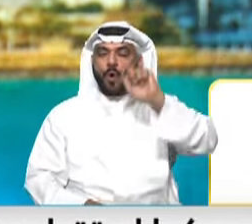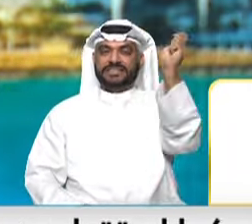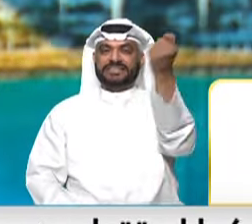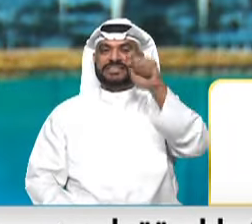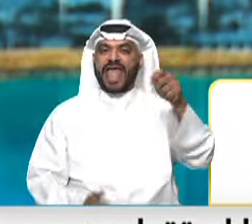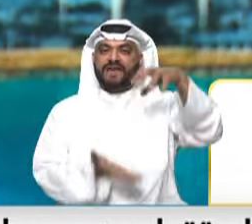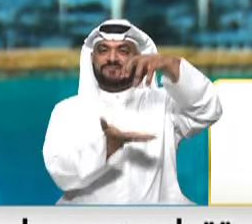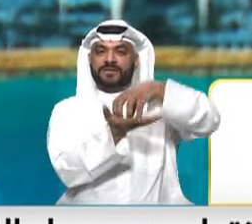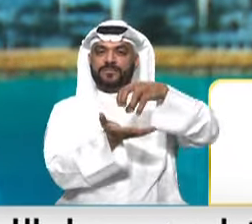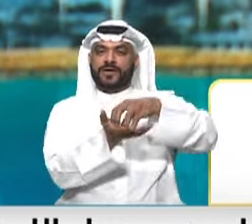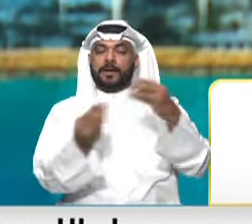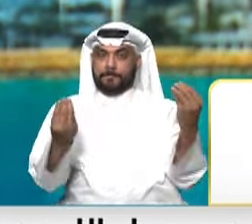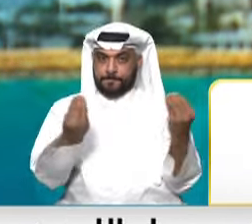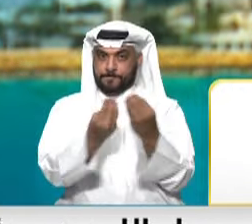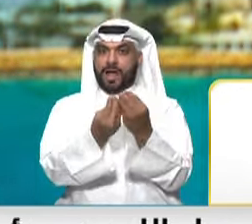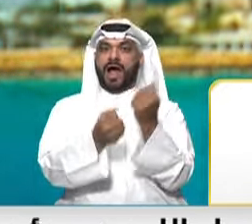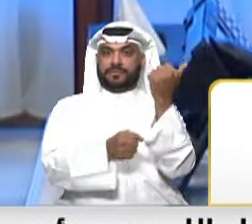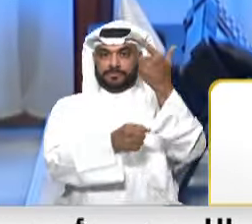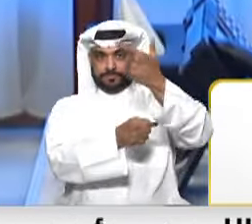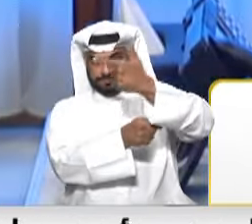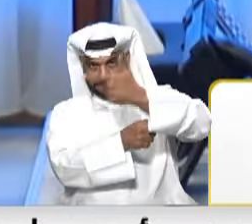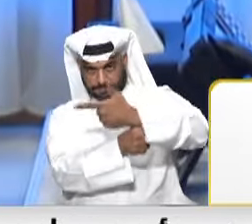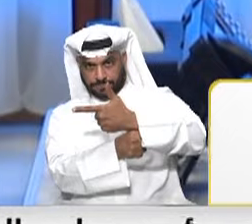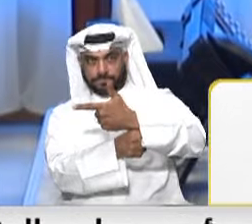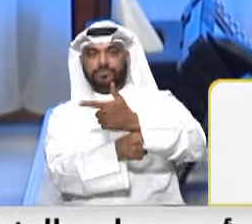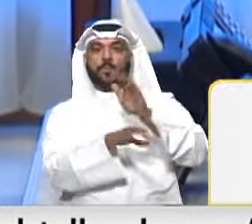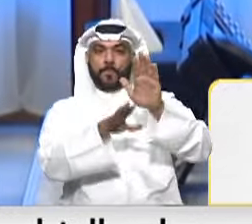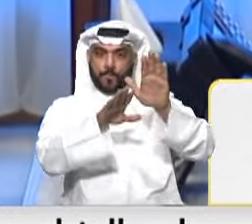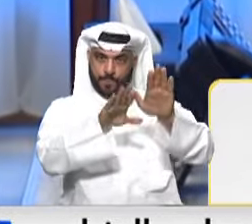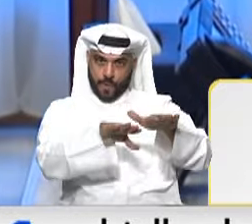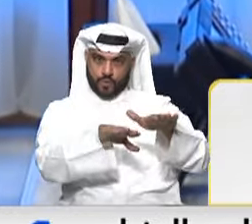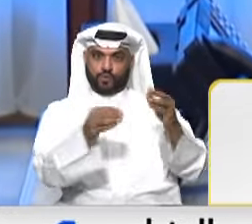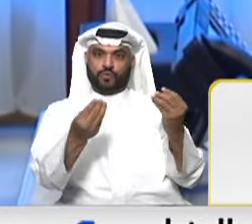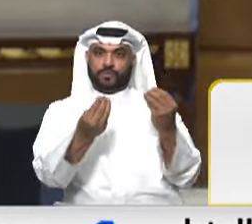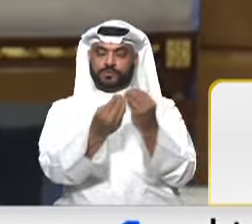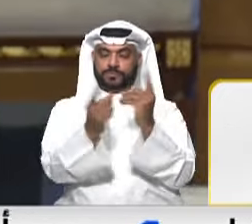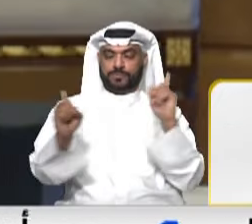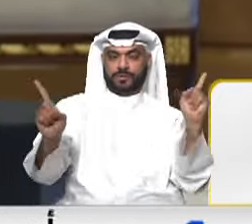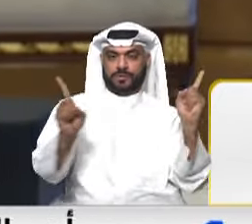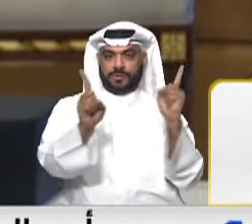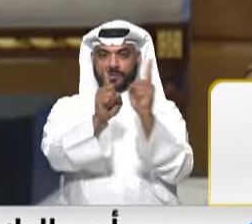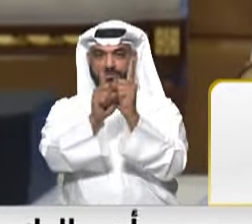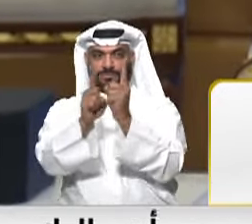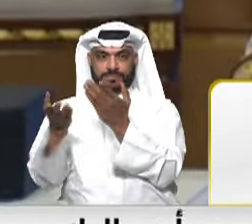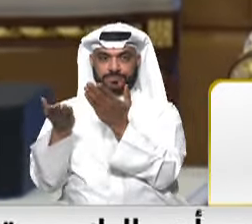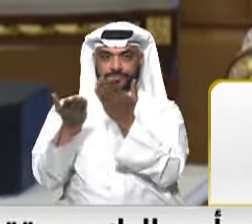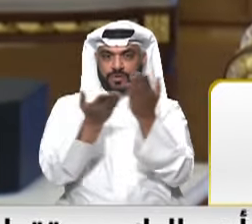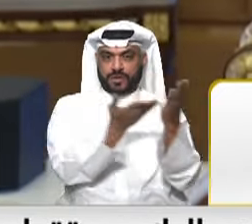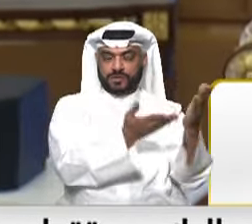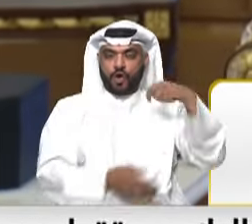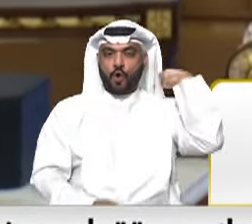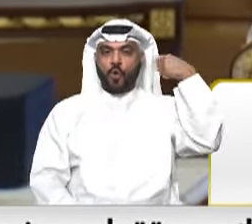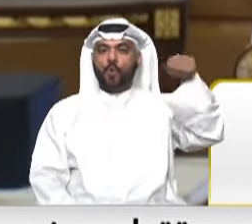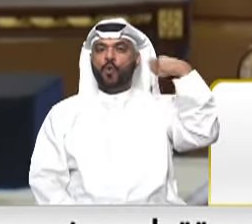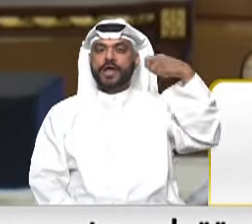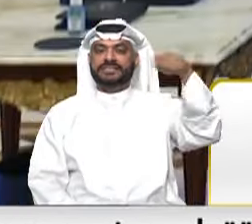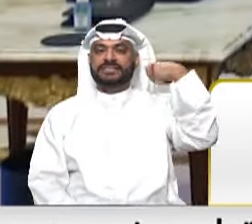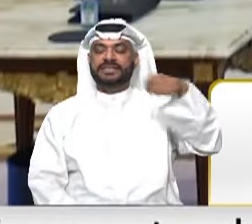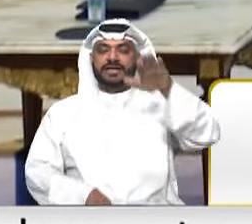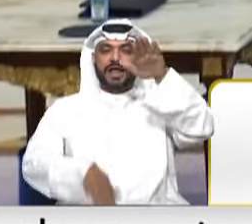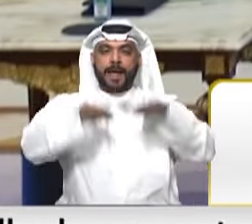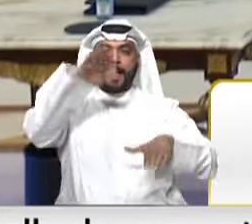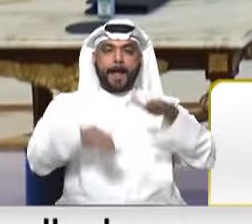وبحضور سمو ولي العهد الشيخ صباح خالد الحامر الصباح حفظه الله استقبل سموه رعا الله معالي وزير الماليه